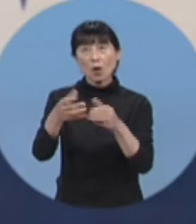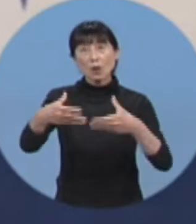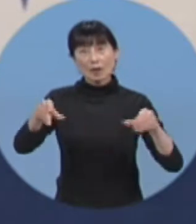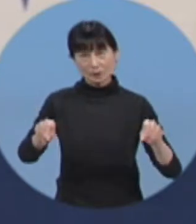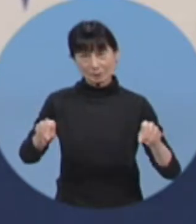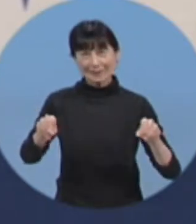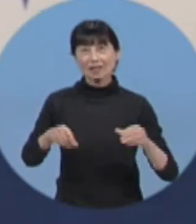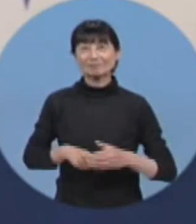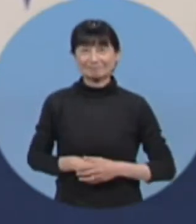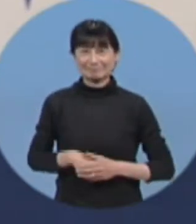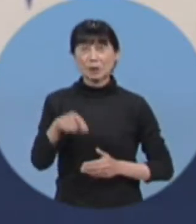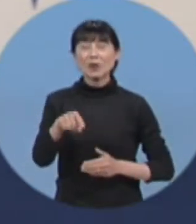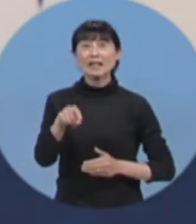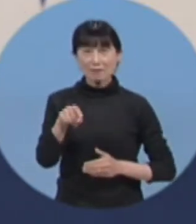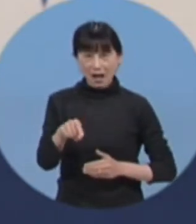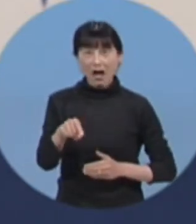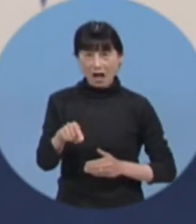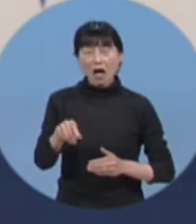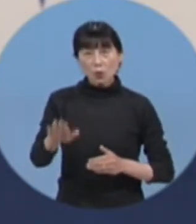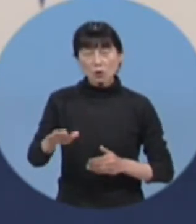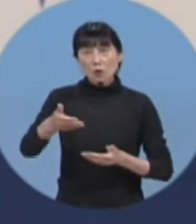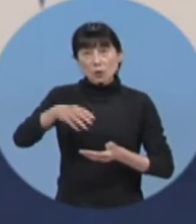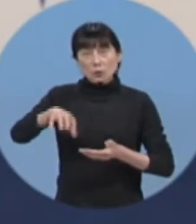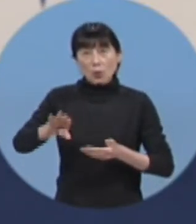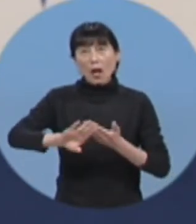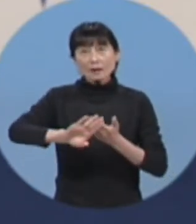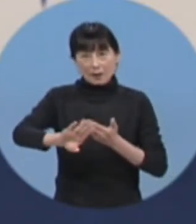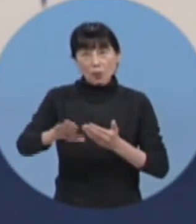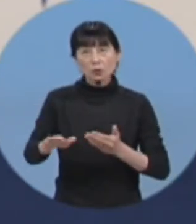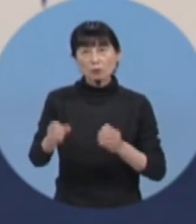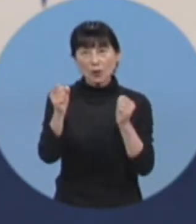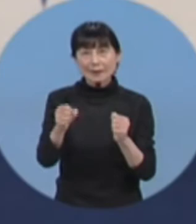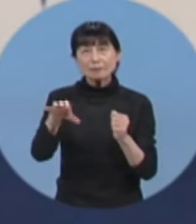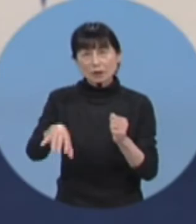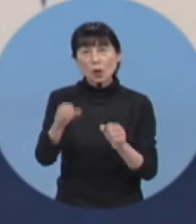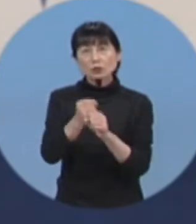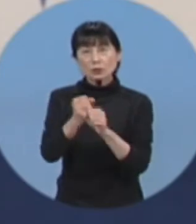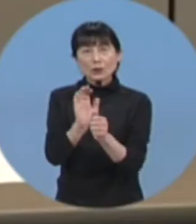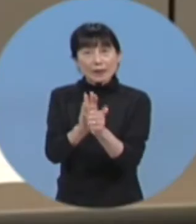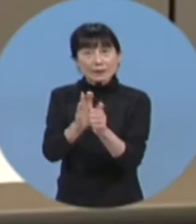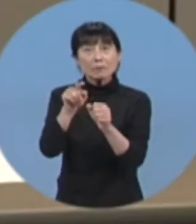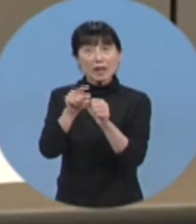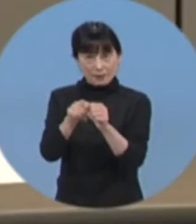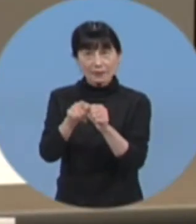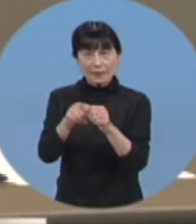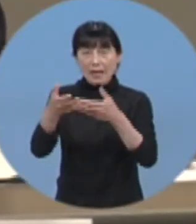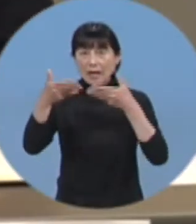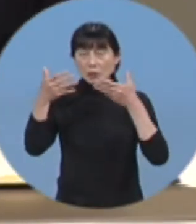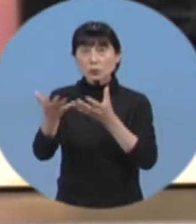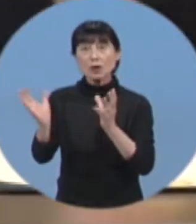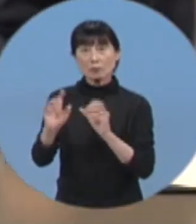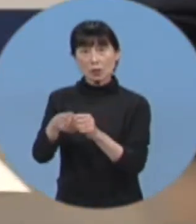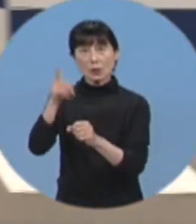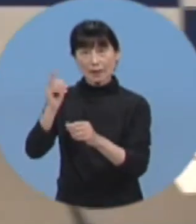ました。 協定では子ども食堂をはじめとする子どもの居場所づくりを支援していくため、ライオンズクラブが去